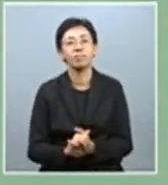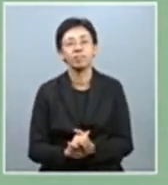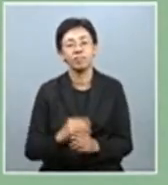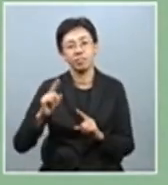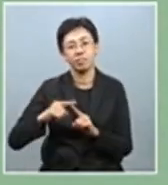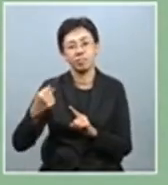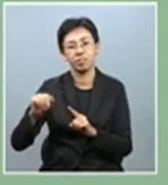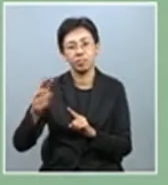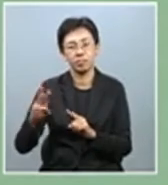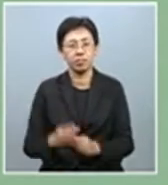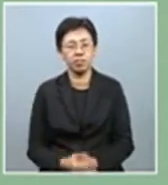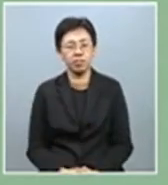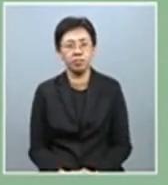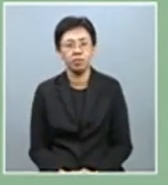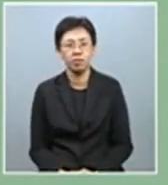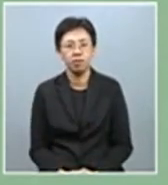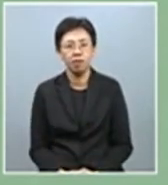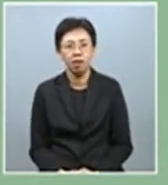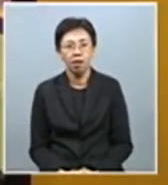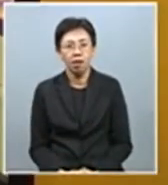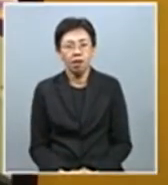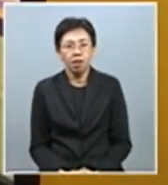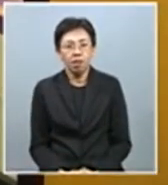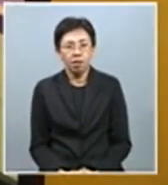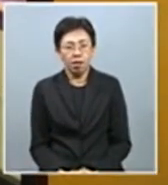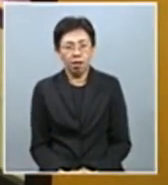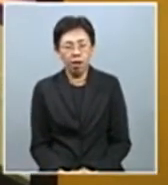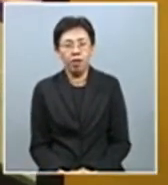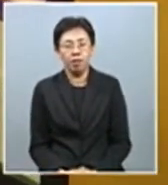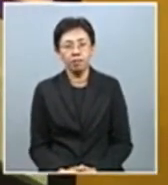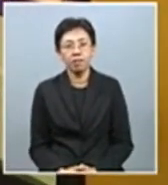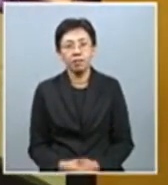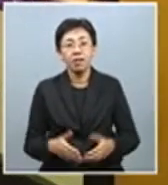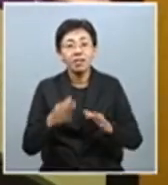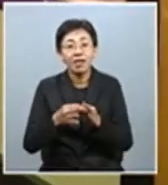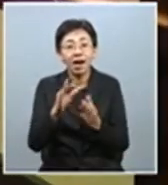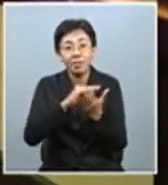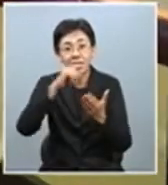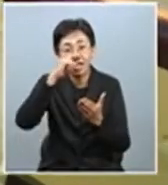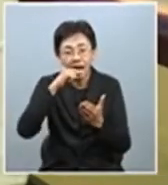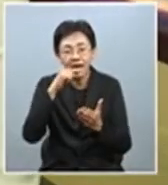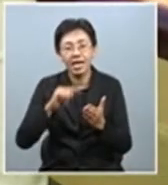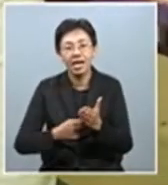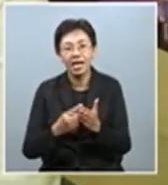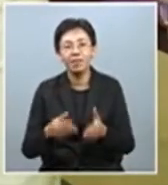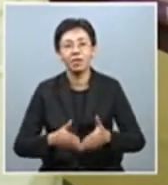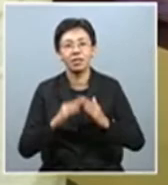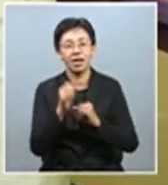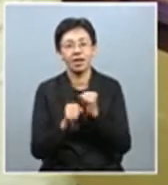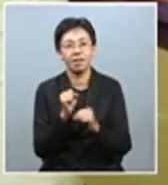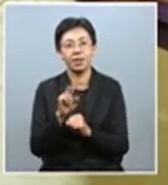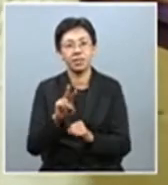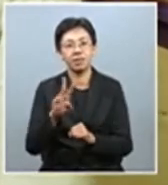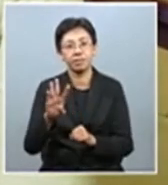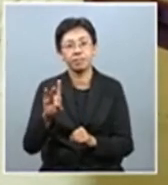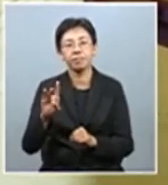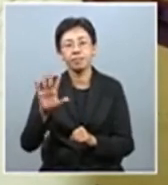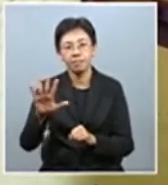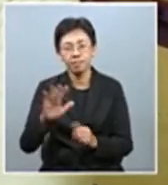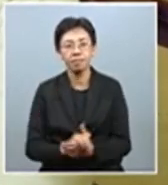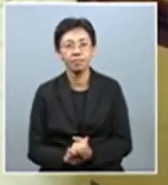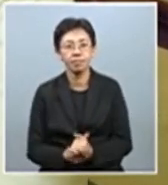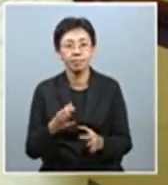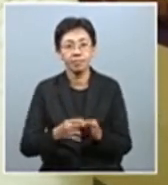แล้วครับ แบงค์ชาติก่อตั้งในปี2485นะครับนับตั้งแต่ตอนปีนั้นแบงค์ชาติ